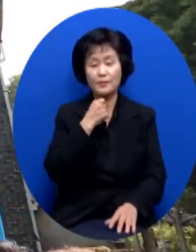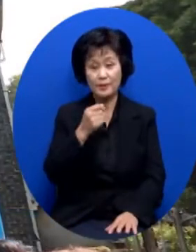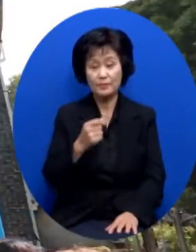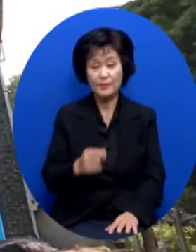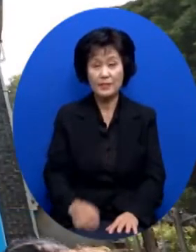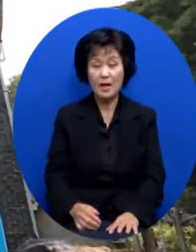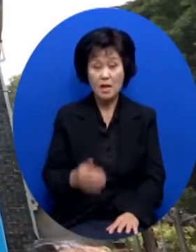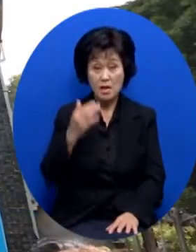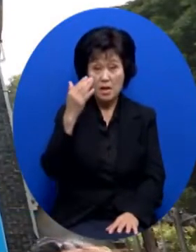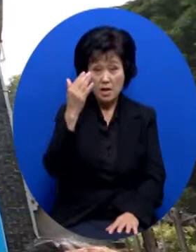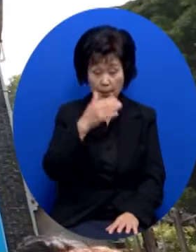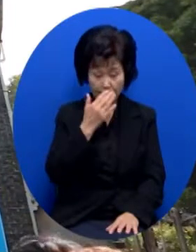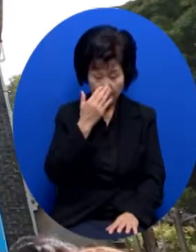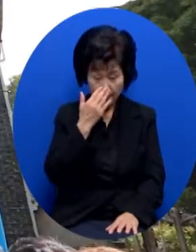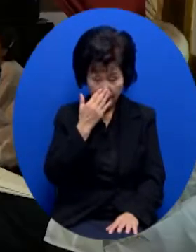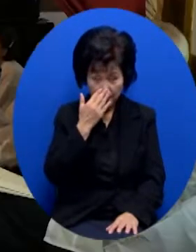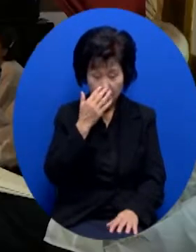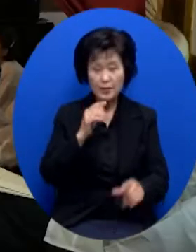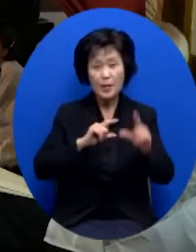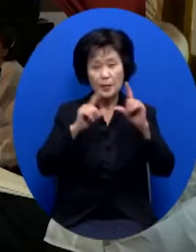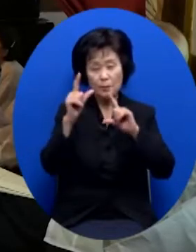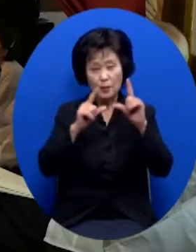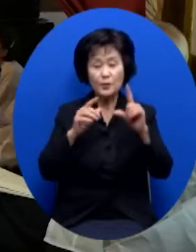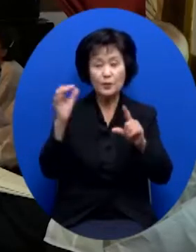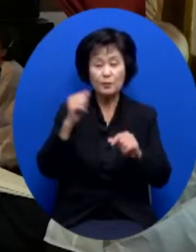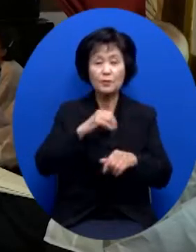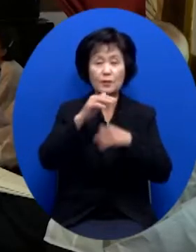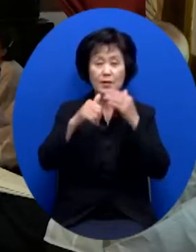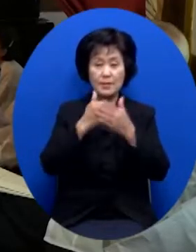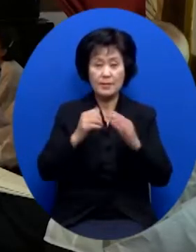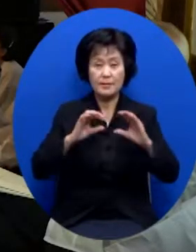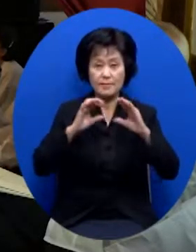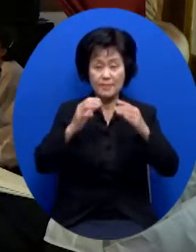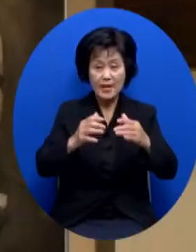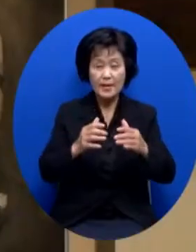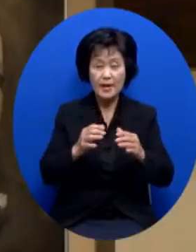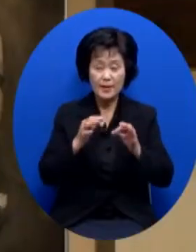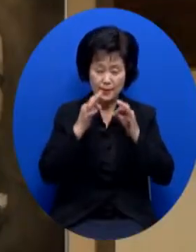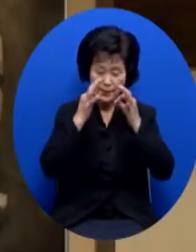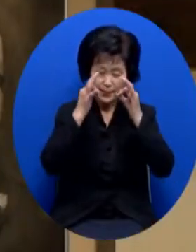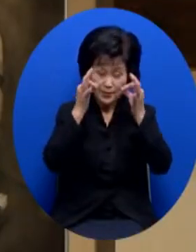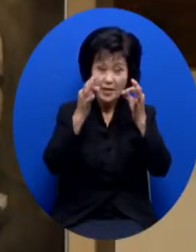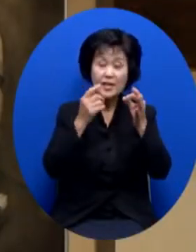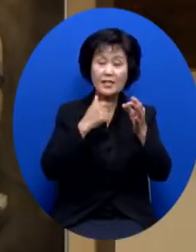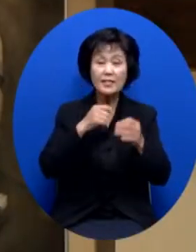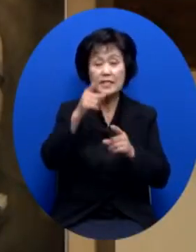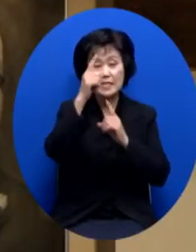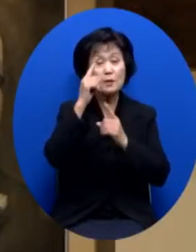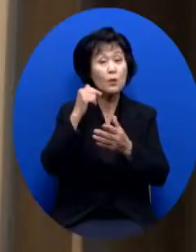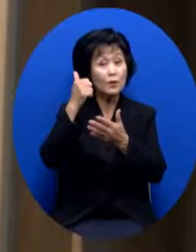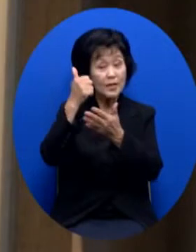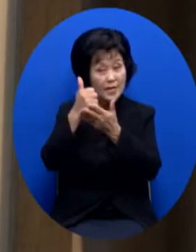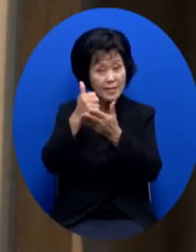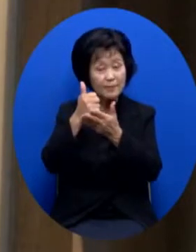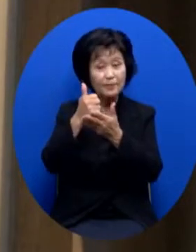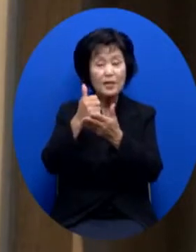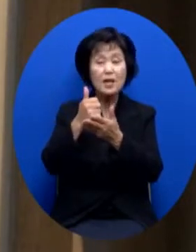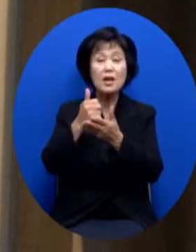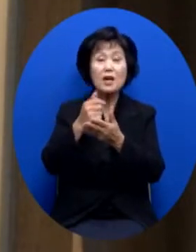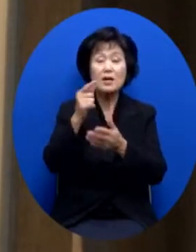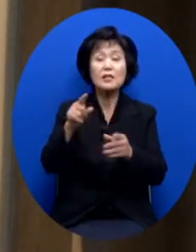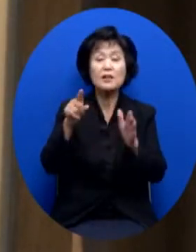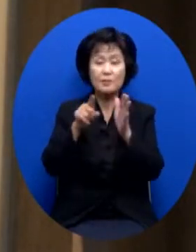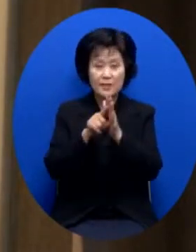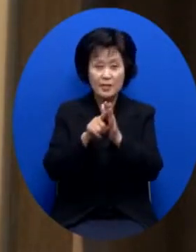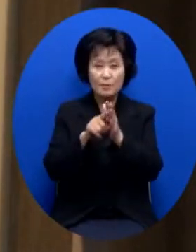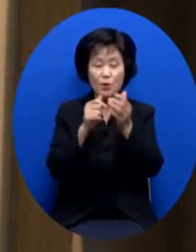청빈과 겸손의 자세로 낮은 곳을 찾아 하나님 나라 확장에 힘쓴 이자익 목사. 그의 숭고한 신앙 정신은 오늘도 후세에